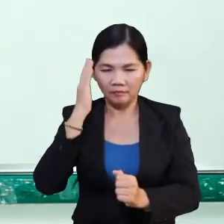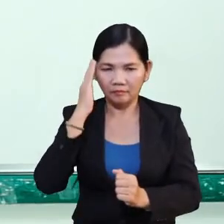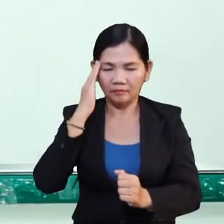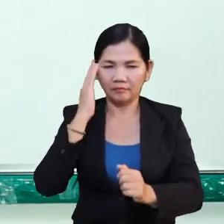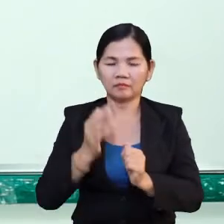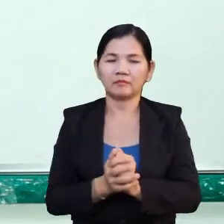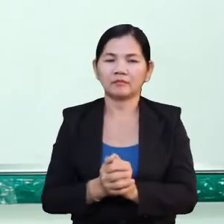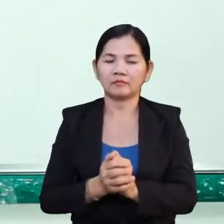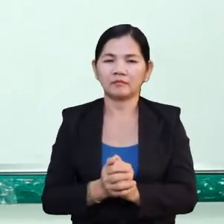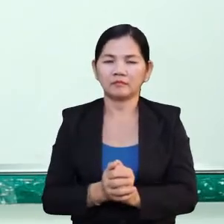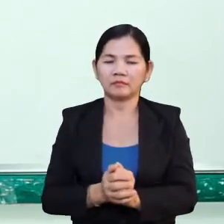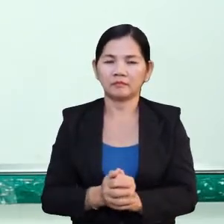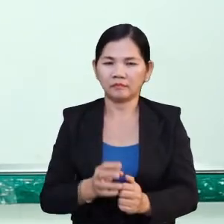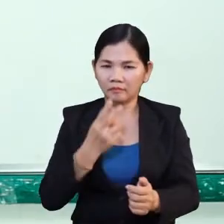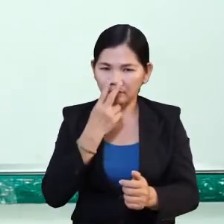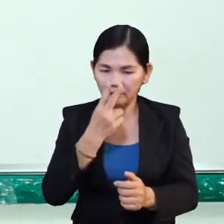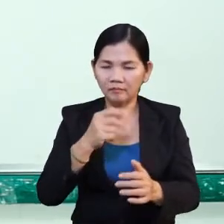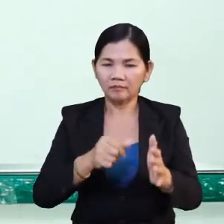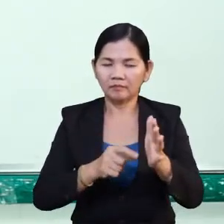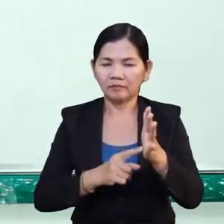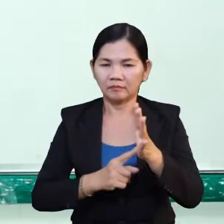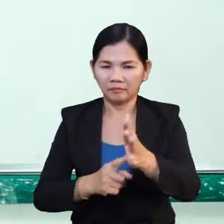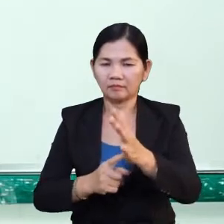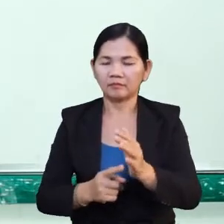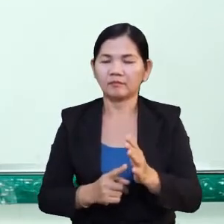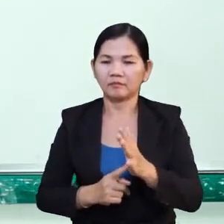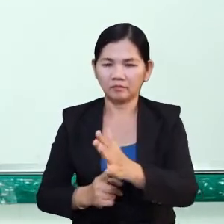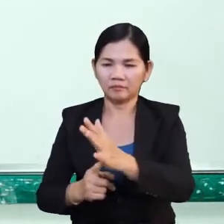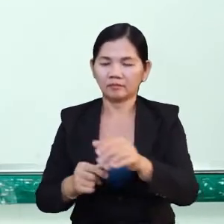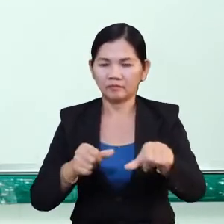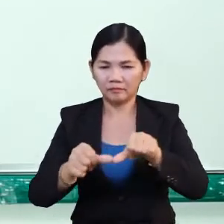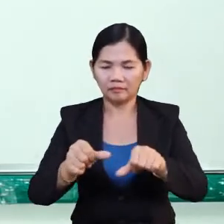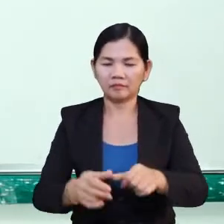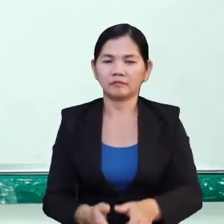ឥឡូវបើចង់ដឹងកូនមើលបន្តទៀត